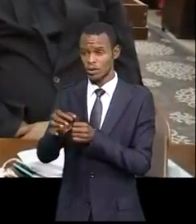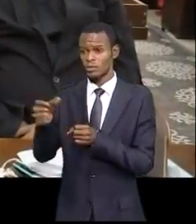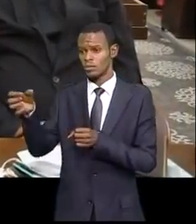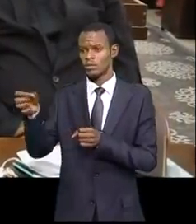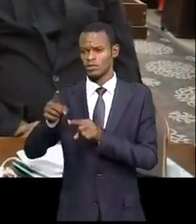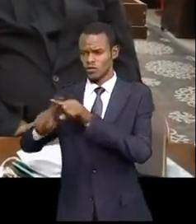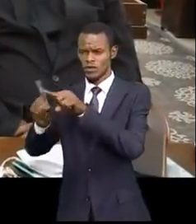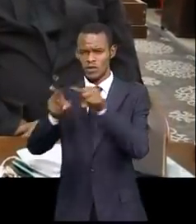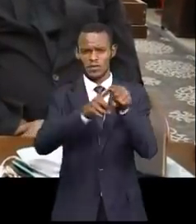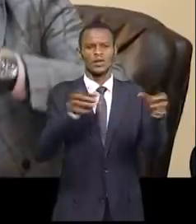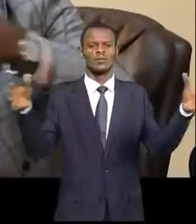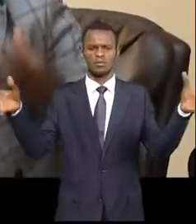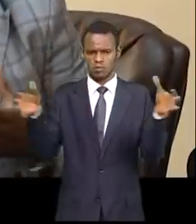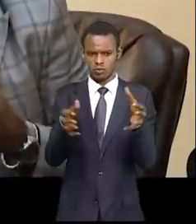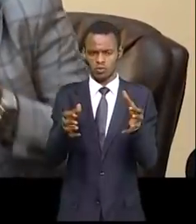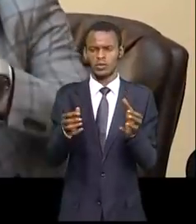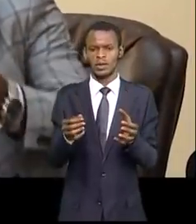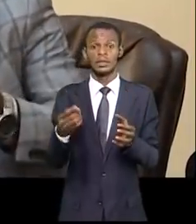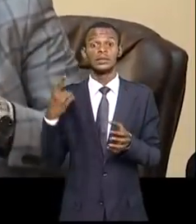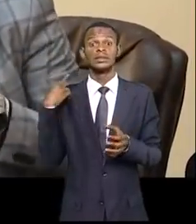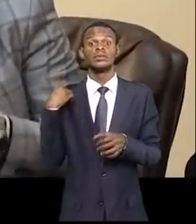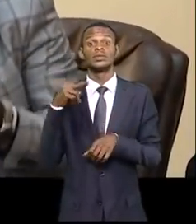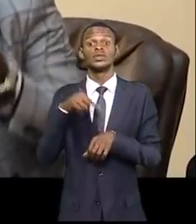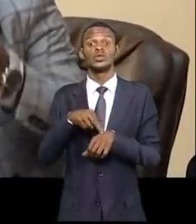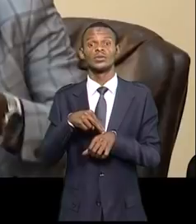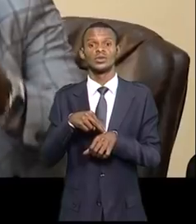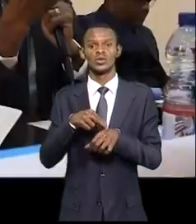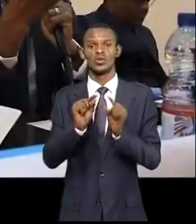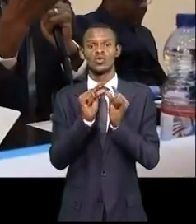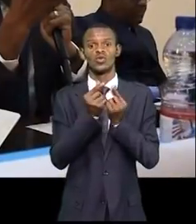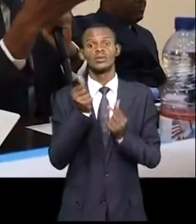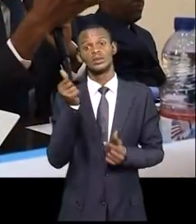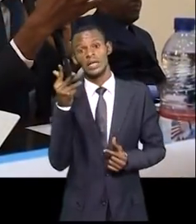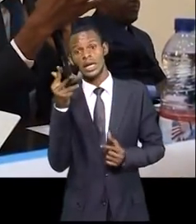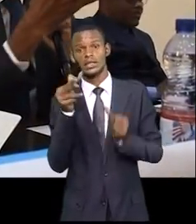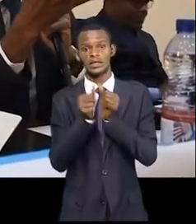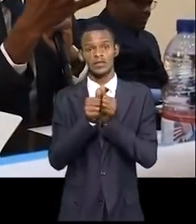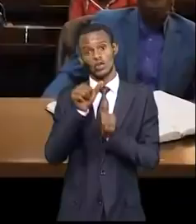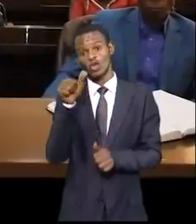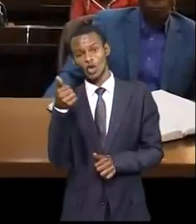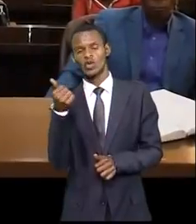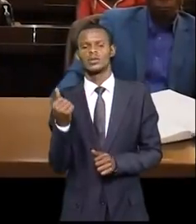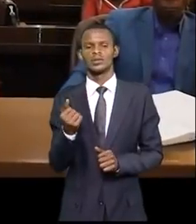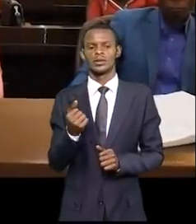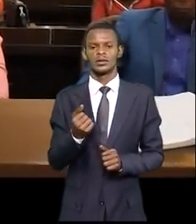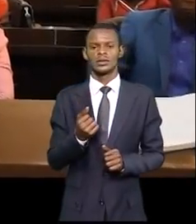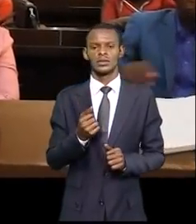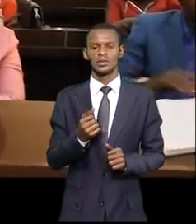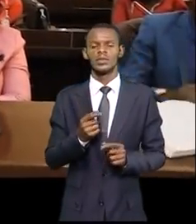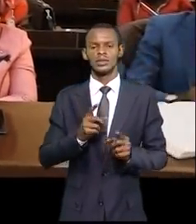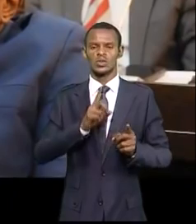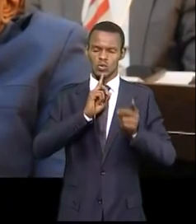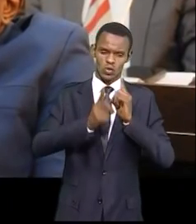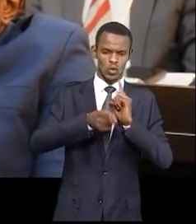qu à en faire l'occasion députés nationaux du groupe de thèse les honorables jacques djoli est partie mouiller a plu au président de la ceni cornet n'en gain